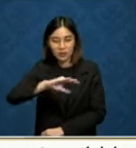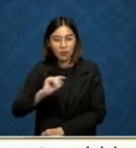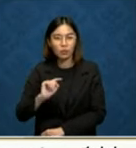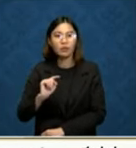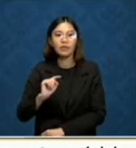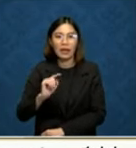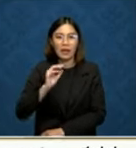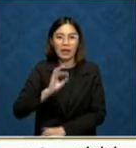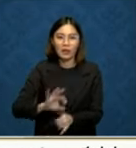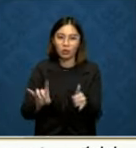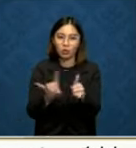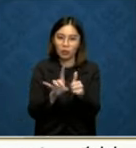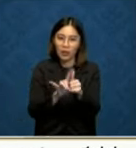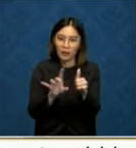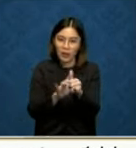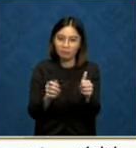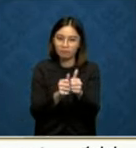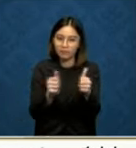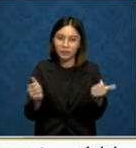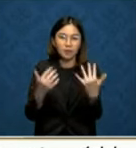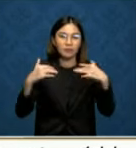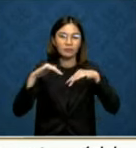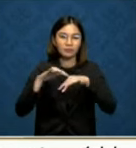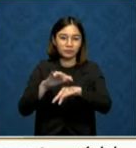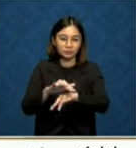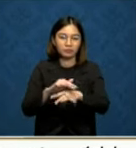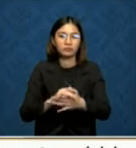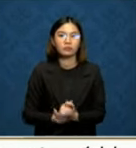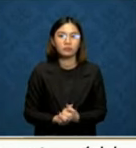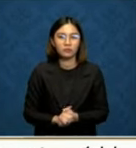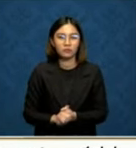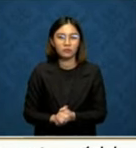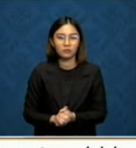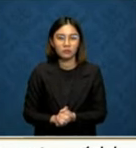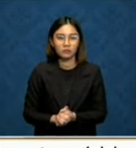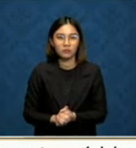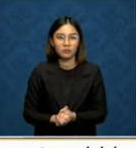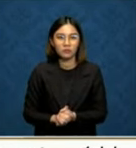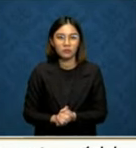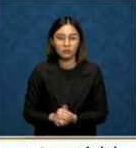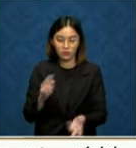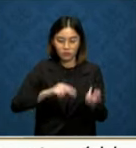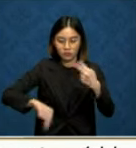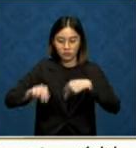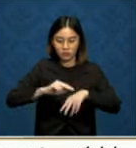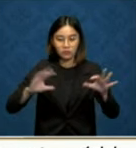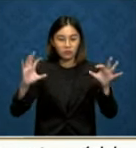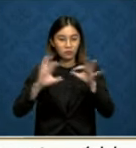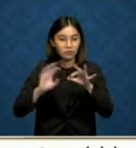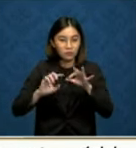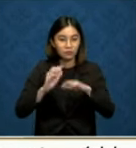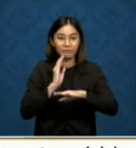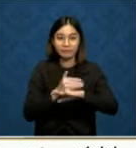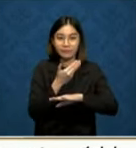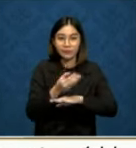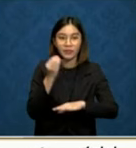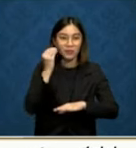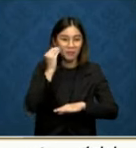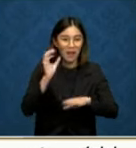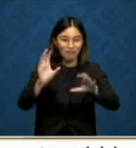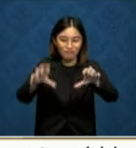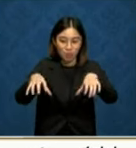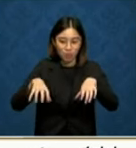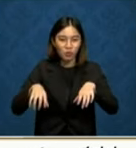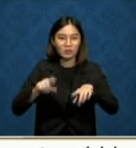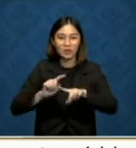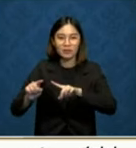มีคุณภาชีวตร่วมกันนะคะส่นการตรวจสอบเรื่อง ธุกิจบ้านจัดศัน ที่